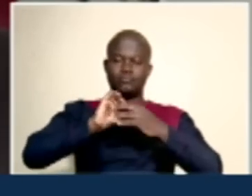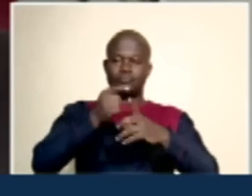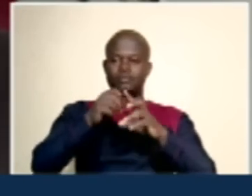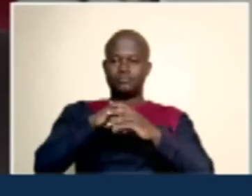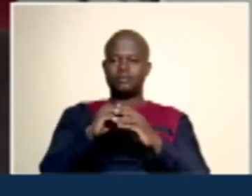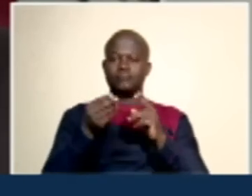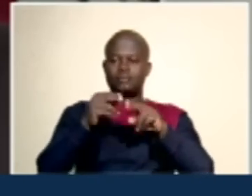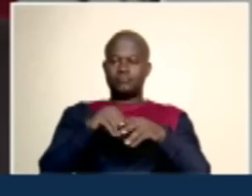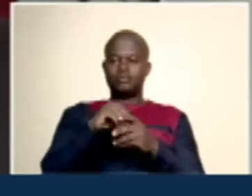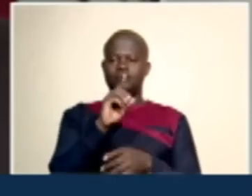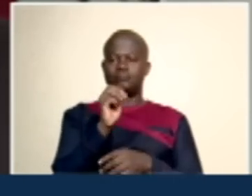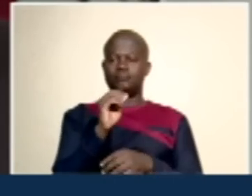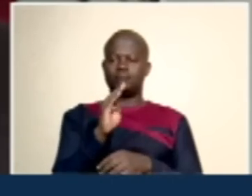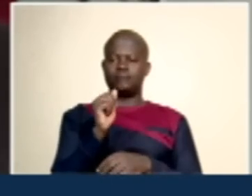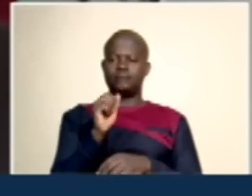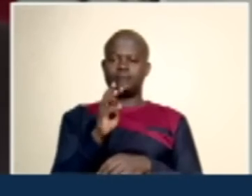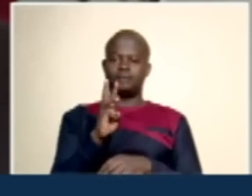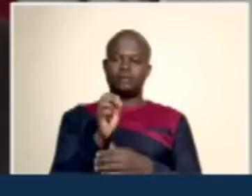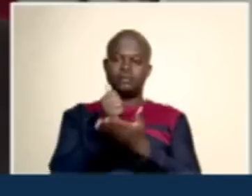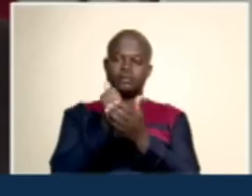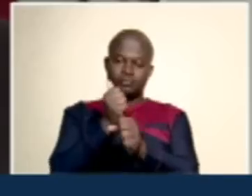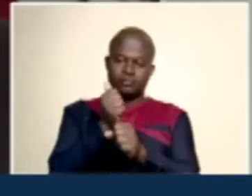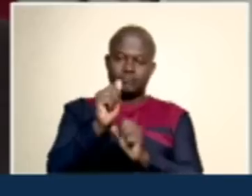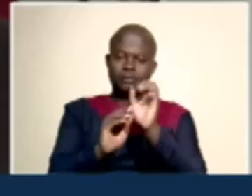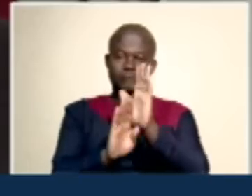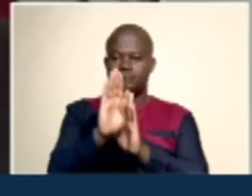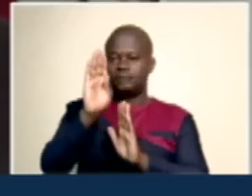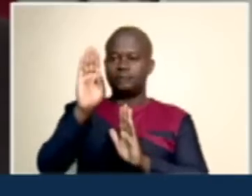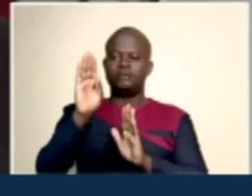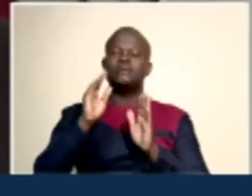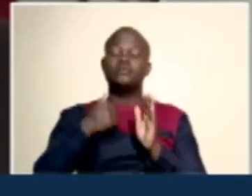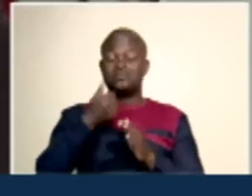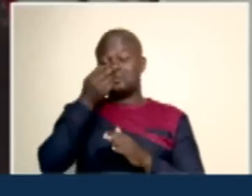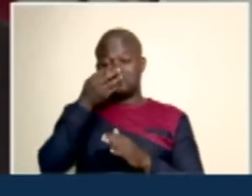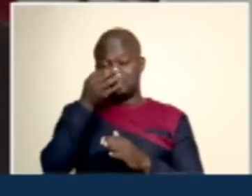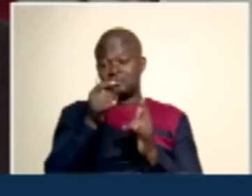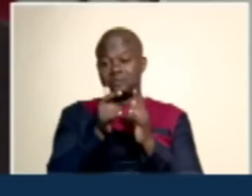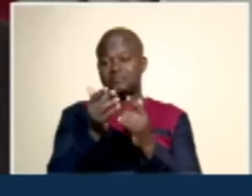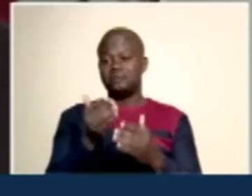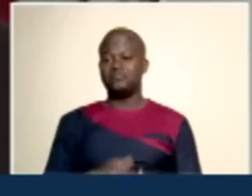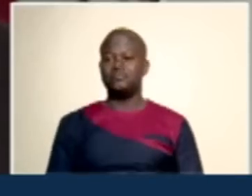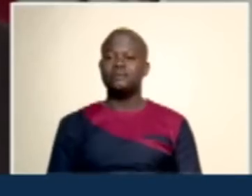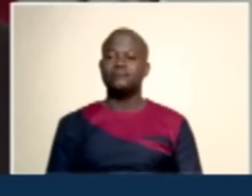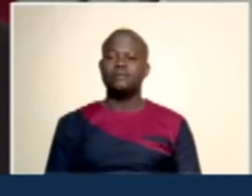muri izabera muri Zimbabwe bagafasha abikorera gutera imbere. Mfite amatsiko y'iyi nama.